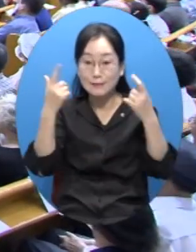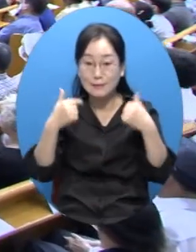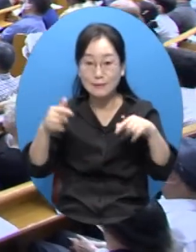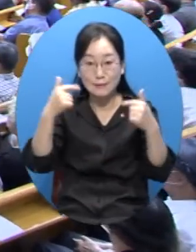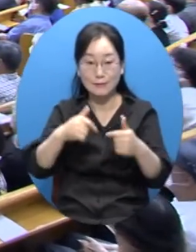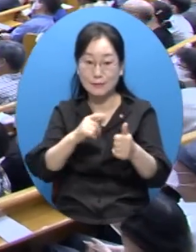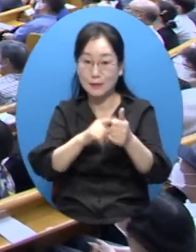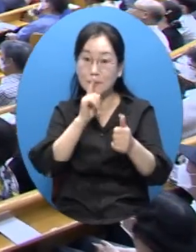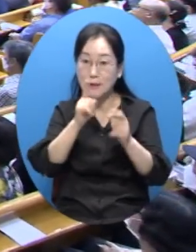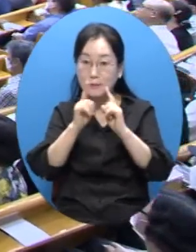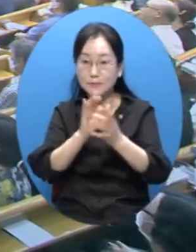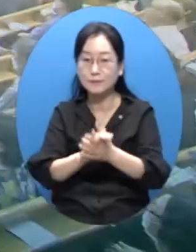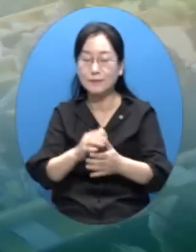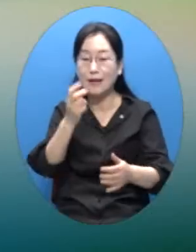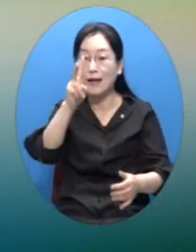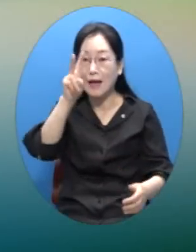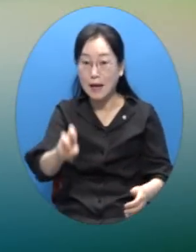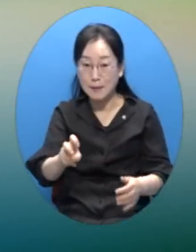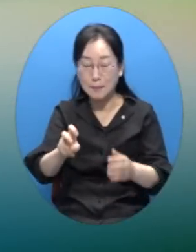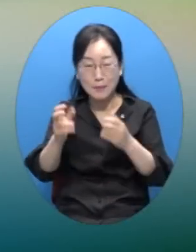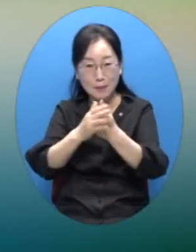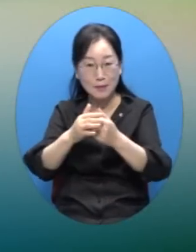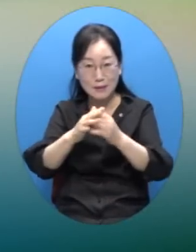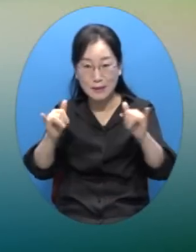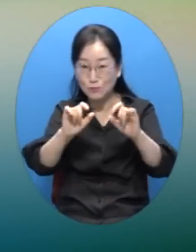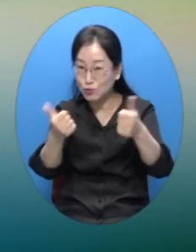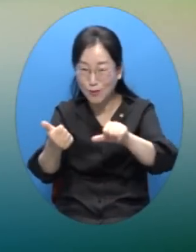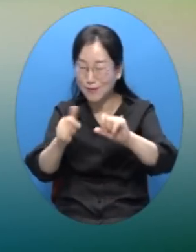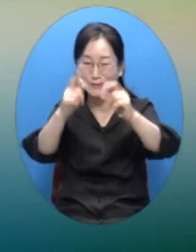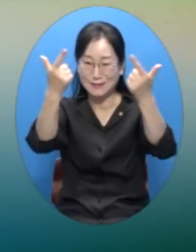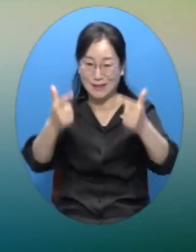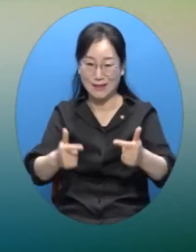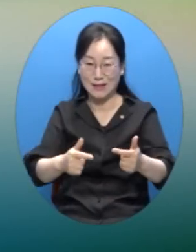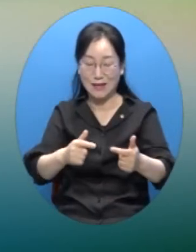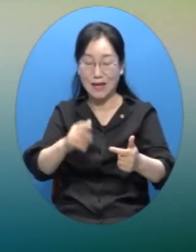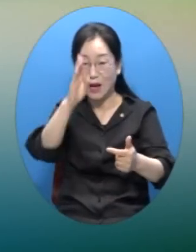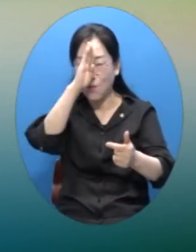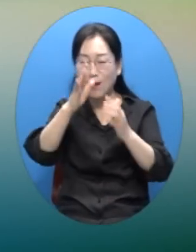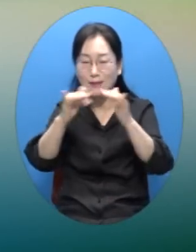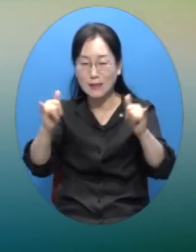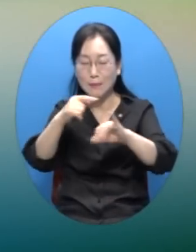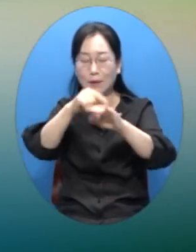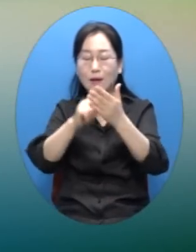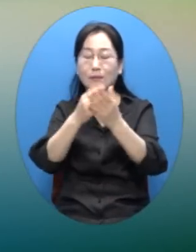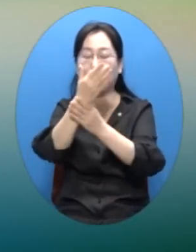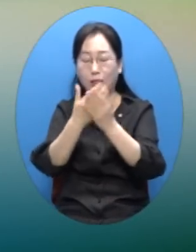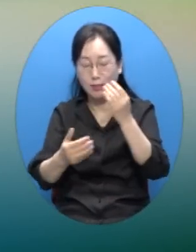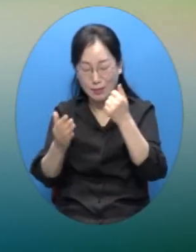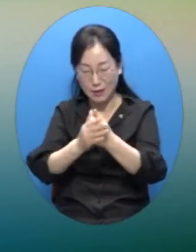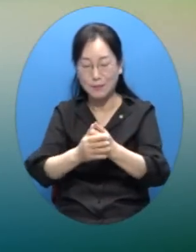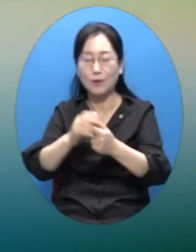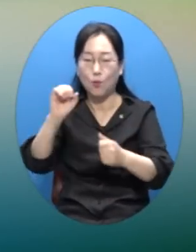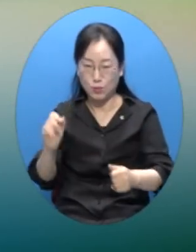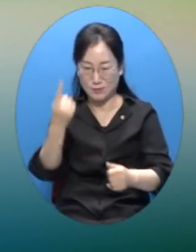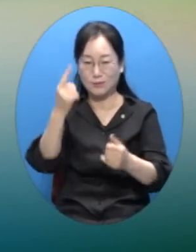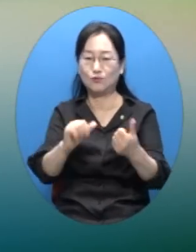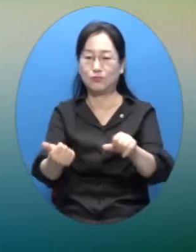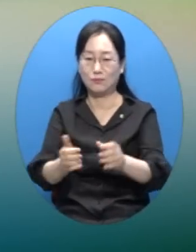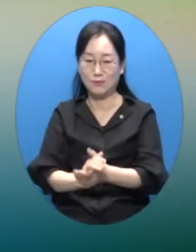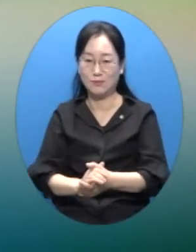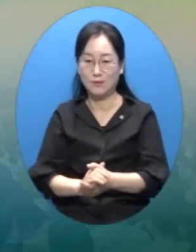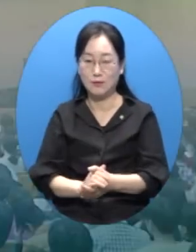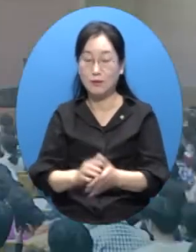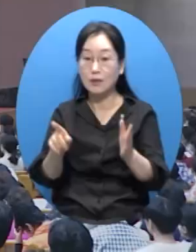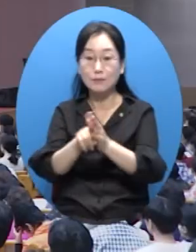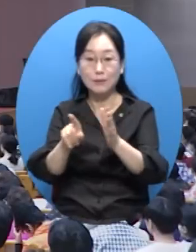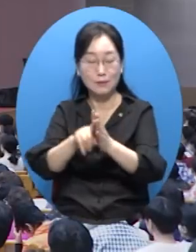박사님 말씀하셨습니다. 암이 사람을 죽이는 게 아니에요. 환자가 갖는 절망 때문에 죽는 겁니다. 믿음을 통해